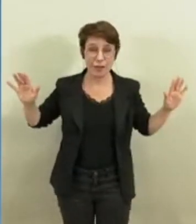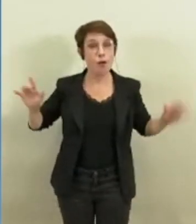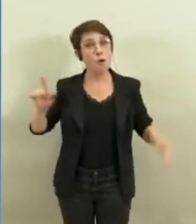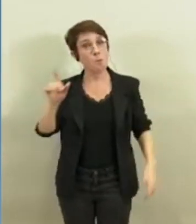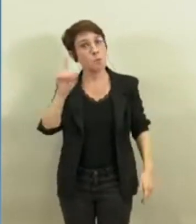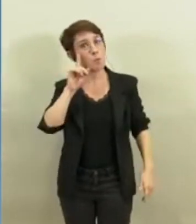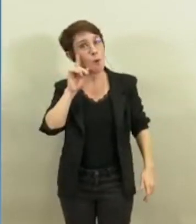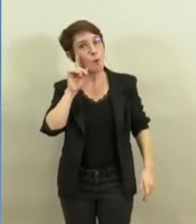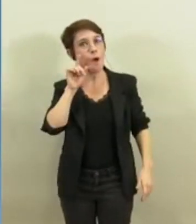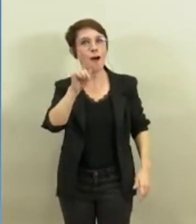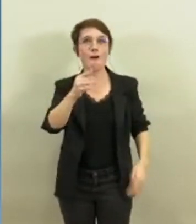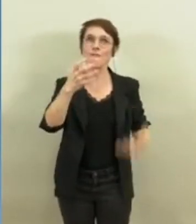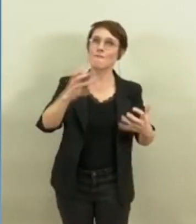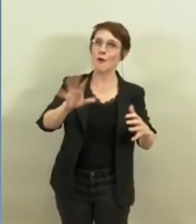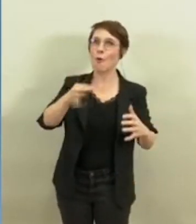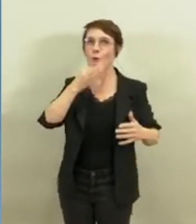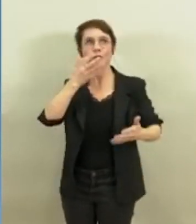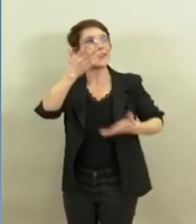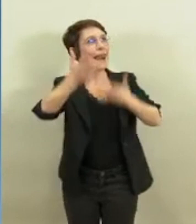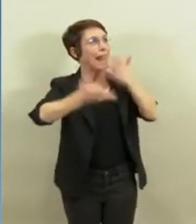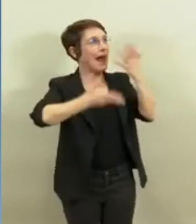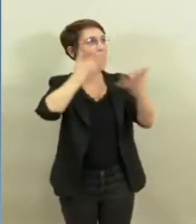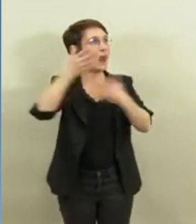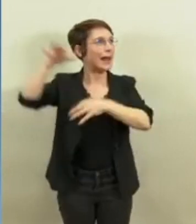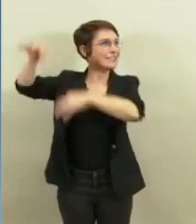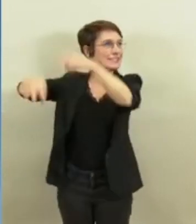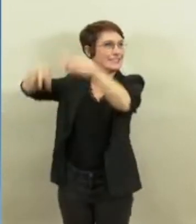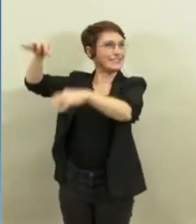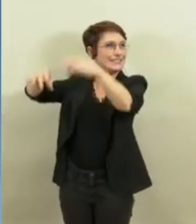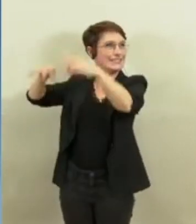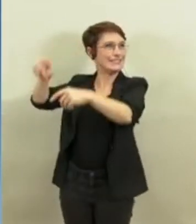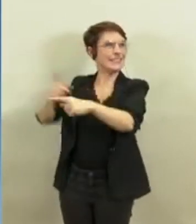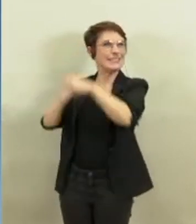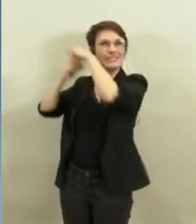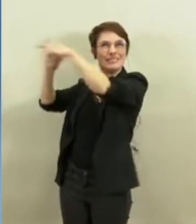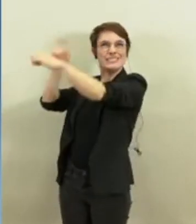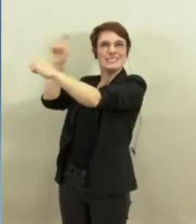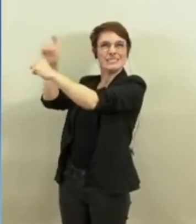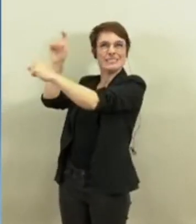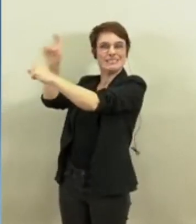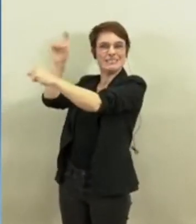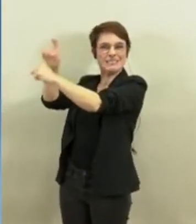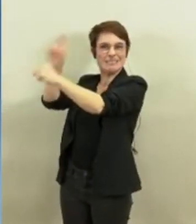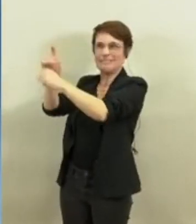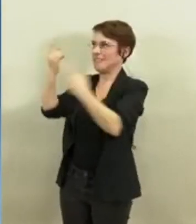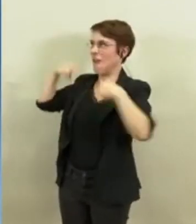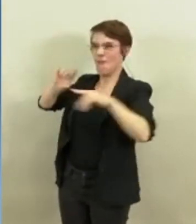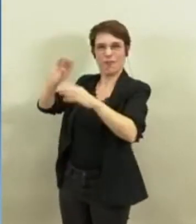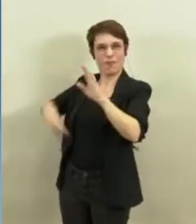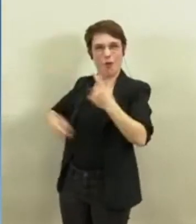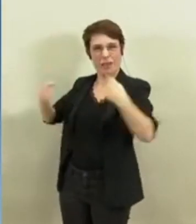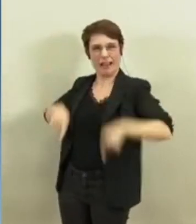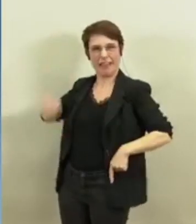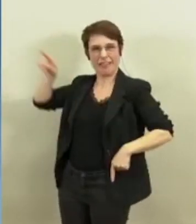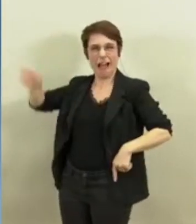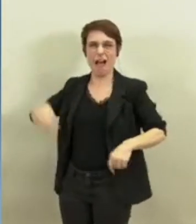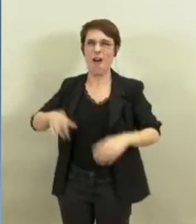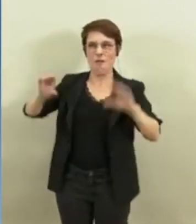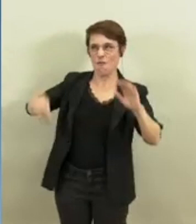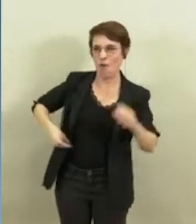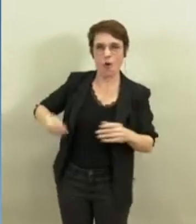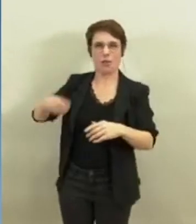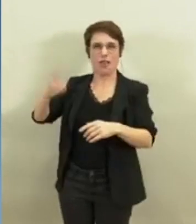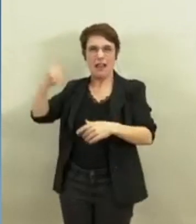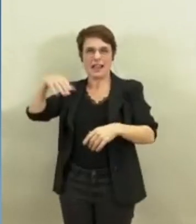que vous voulez en faire un instrument politique au service de votre idéologie, montrer que c'est l'État raciste, que c'est le capitalisme,